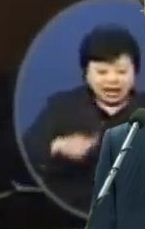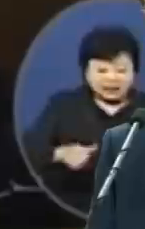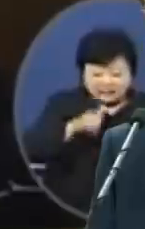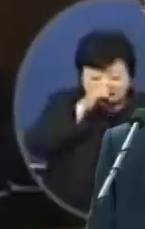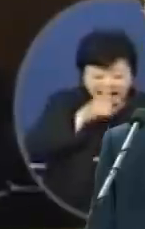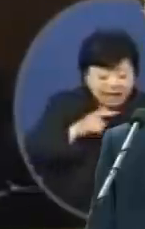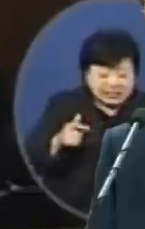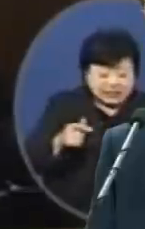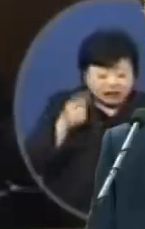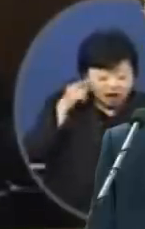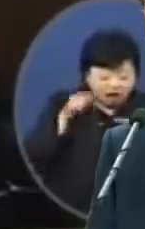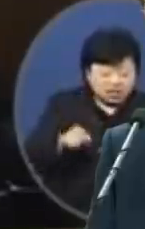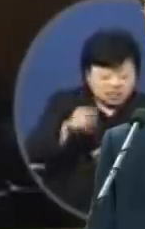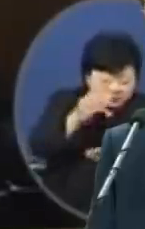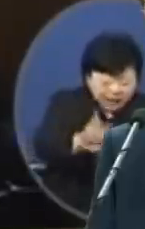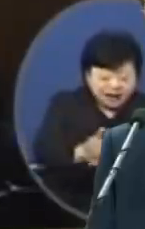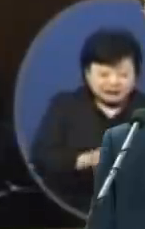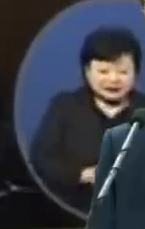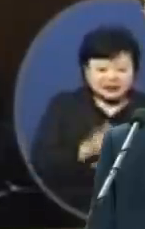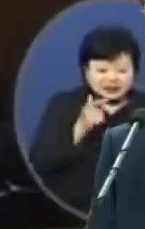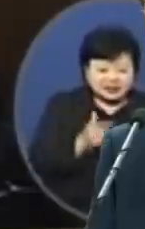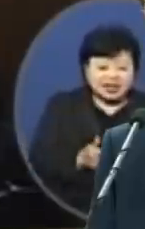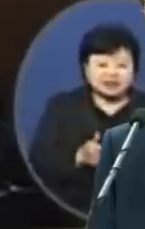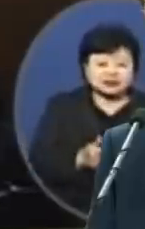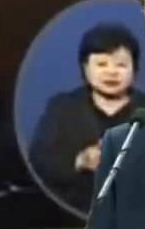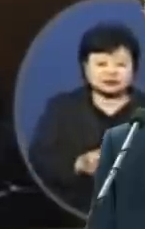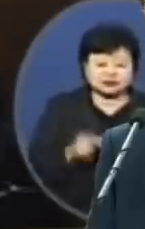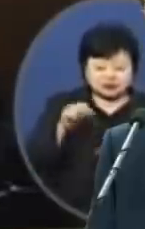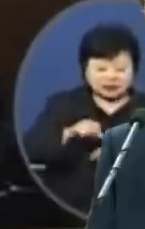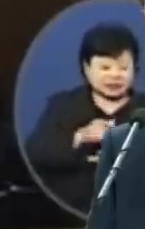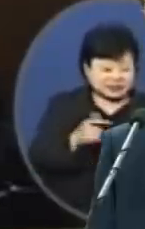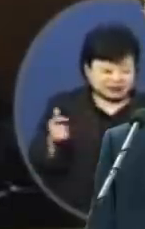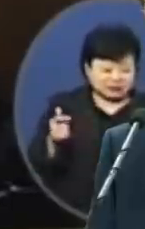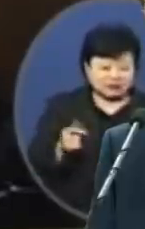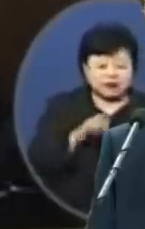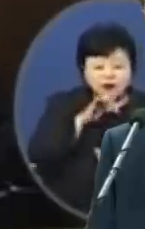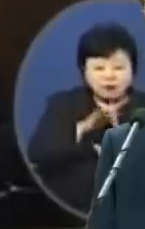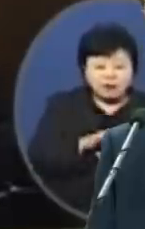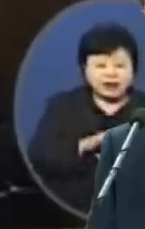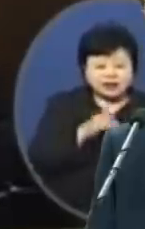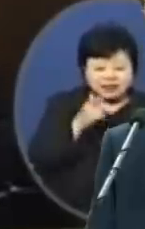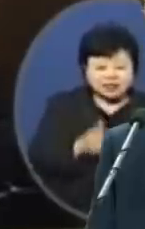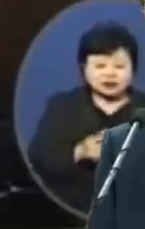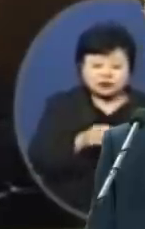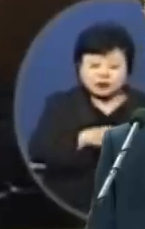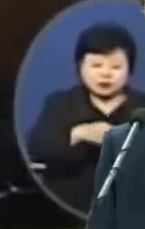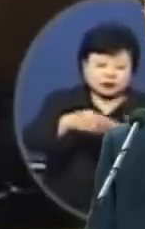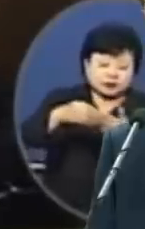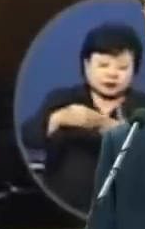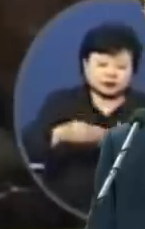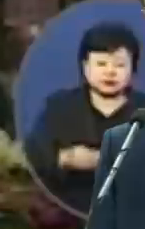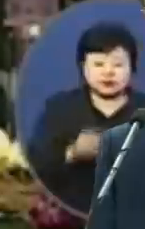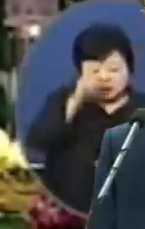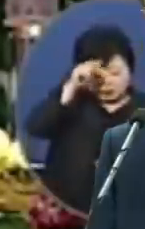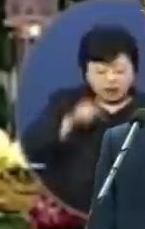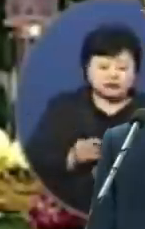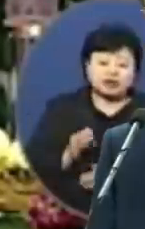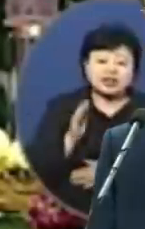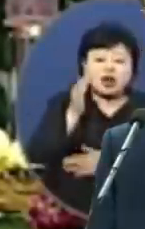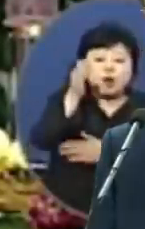하는 어리석은 일을 하지 마라. 예수님은 응하지 않았었습니다. 그리고 마귀가 또 예수님을 데리고 천하 만국의